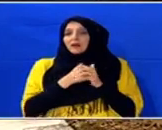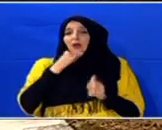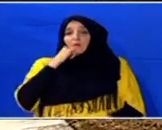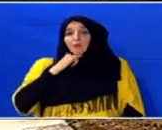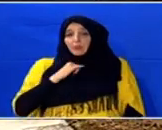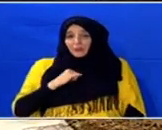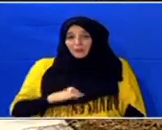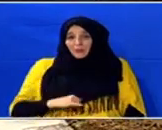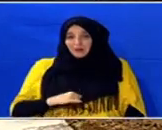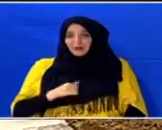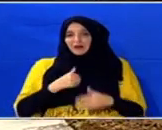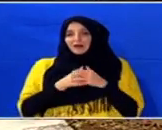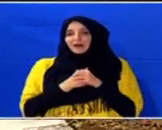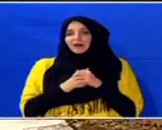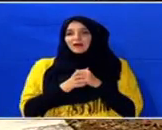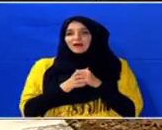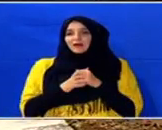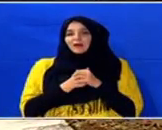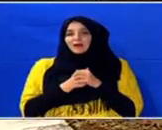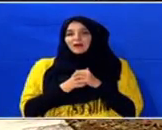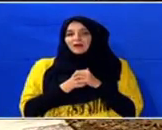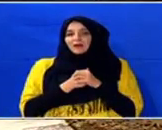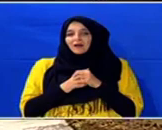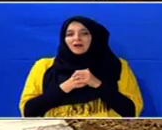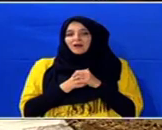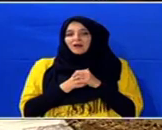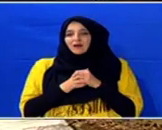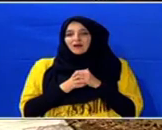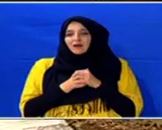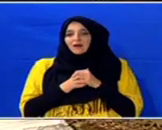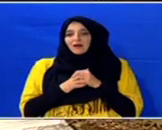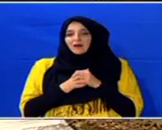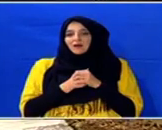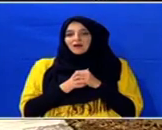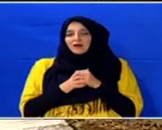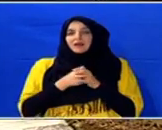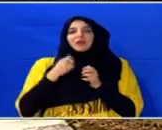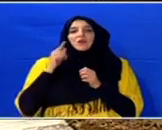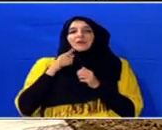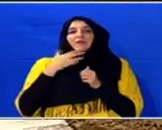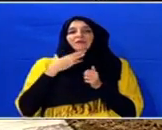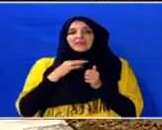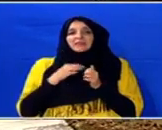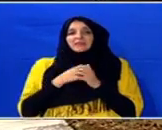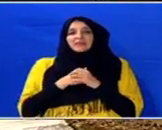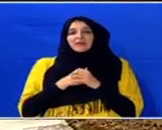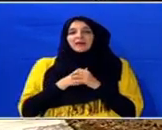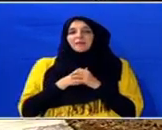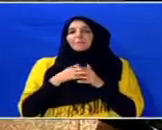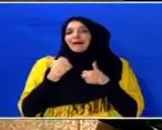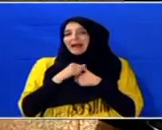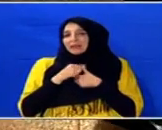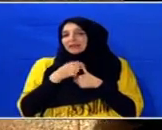وفطا قال له مو ودي قشير كي مرض، قال لي أبوي يدي عندك للدار. الحاج الحاج أنا